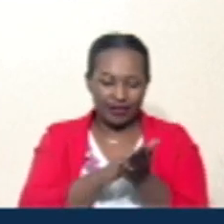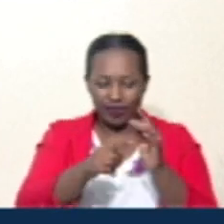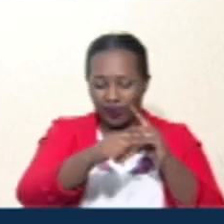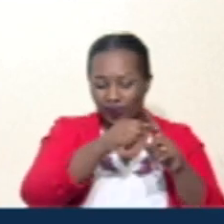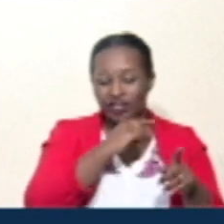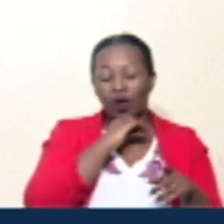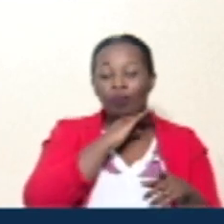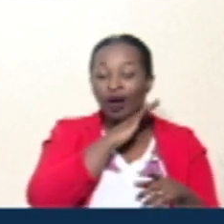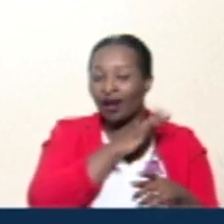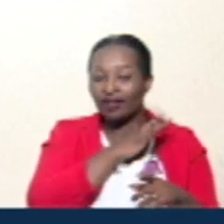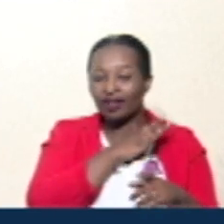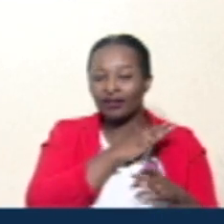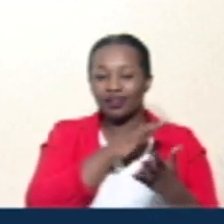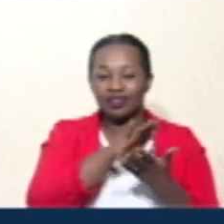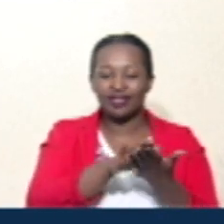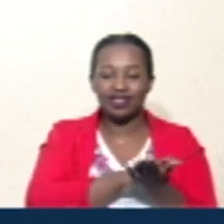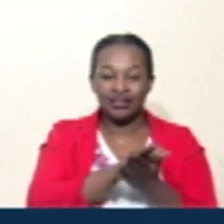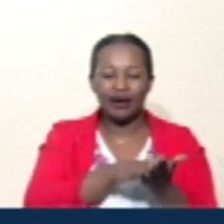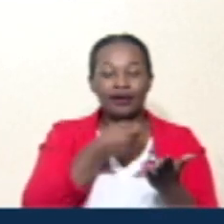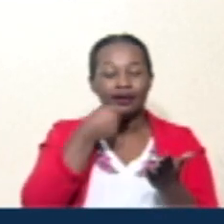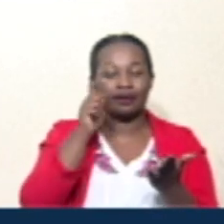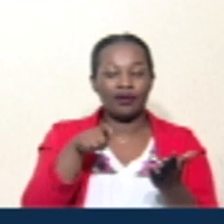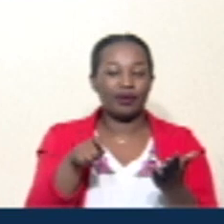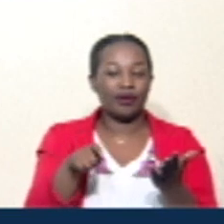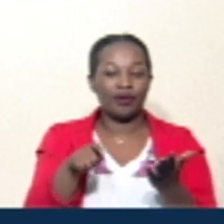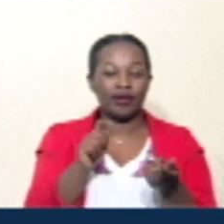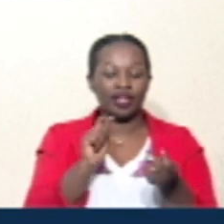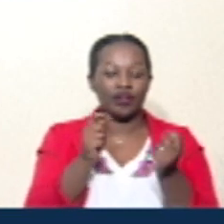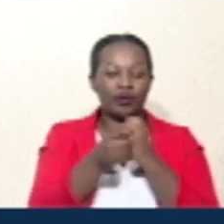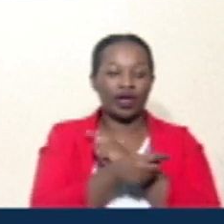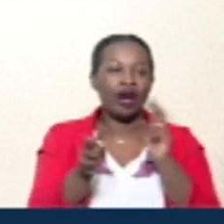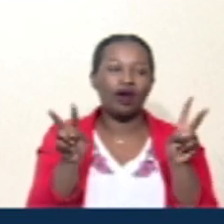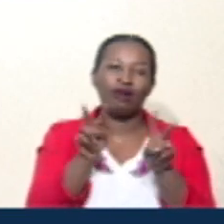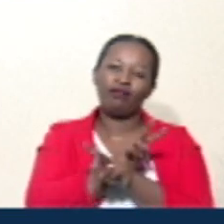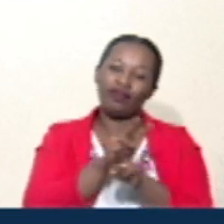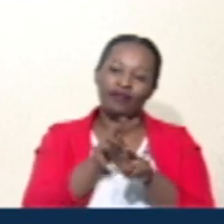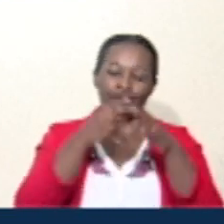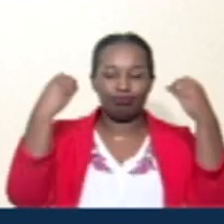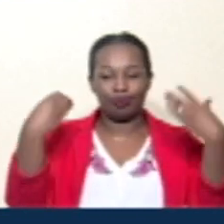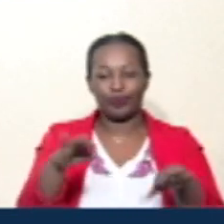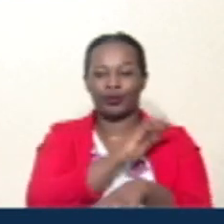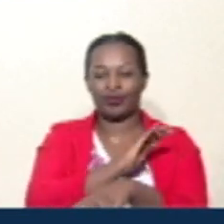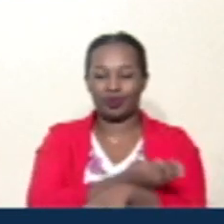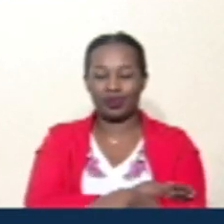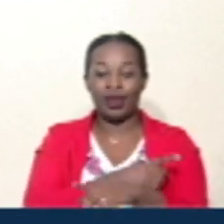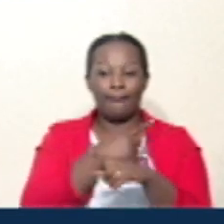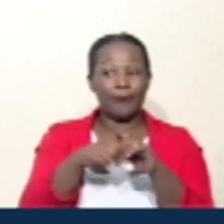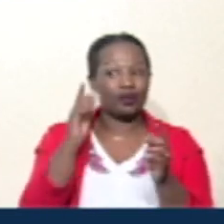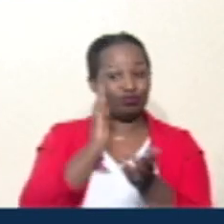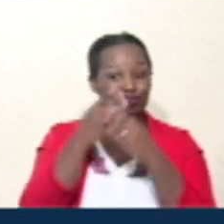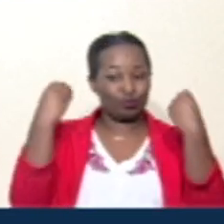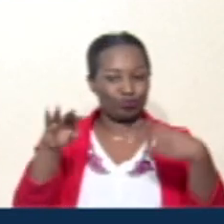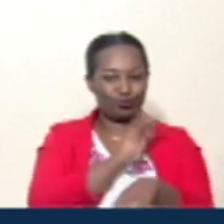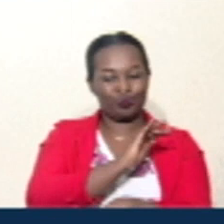mwanda nguveho, hari igihe isabune biba ngombwa ko imera nk'aho itakaje ubushobozi ariko ntago ari kubutakaza ko